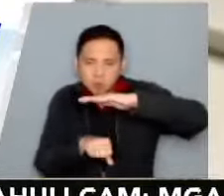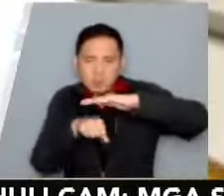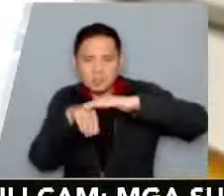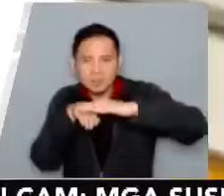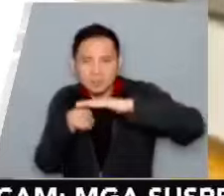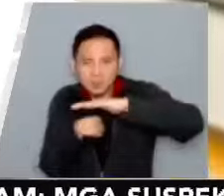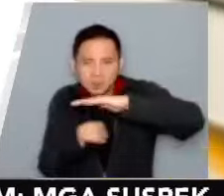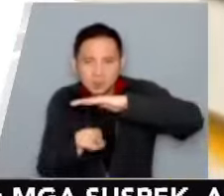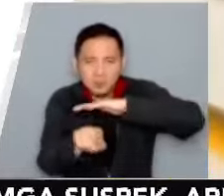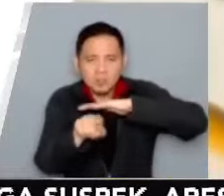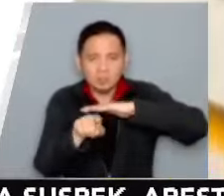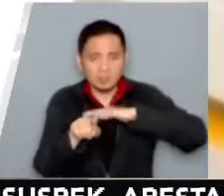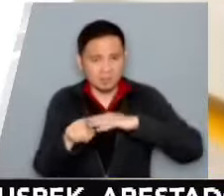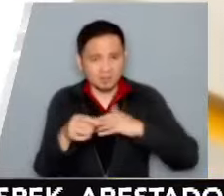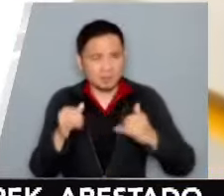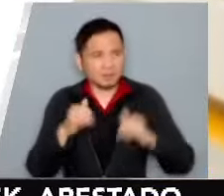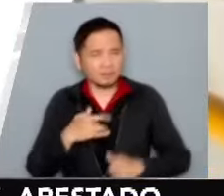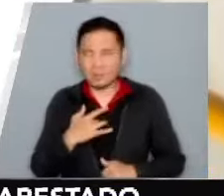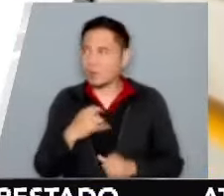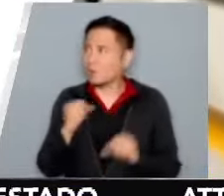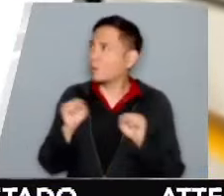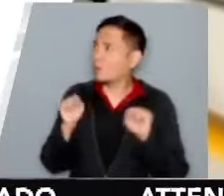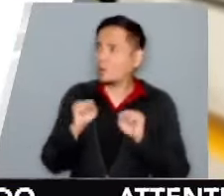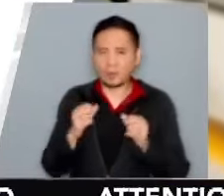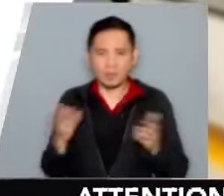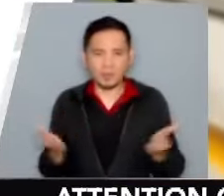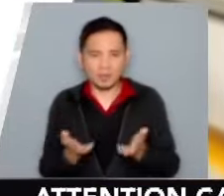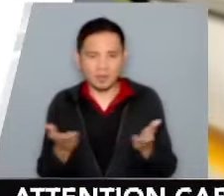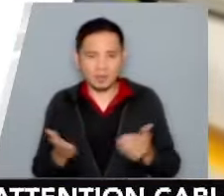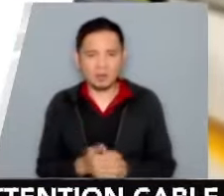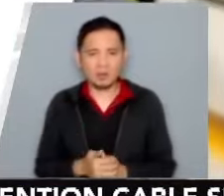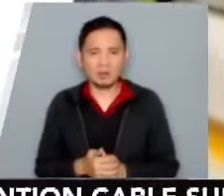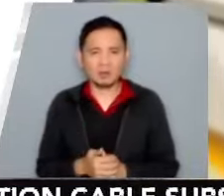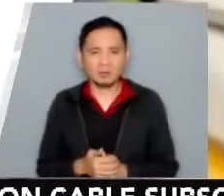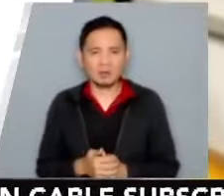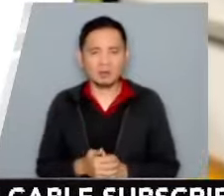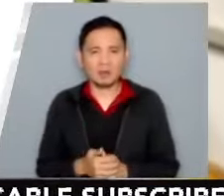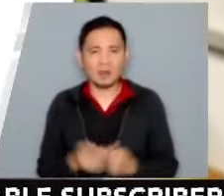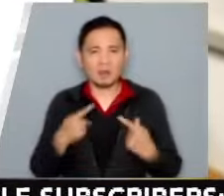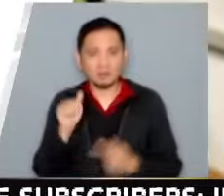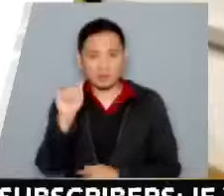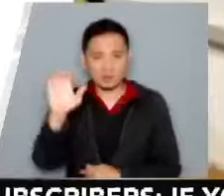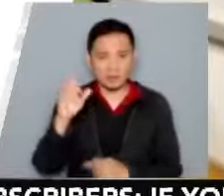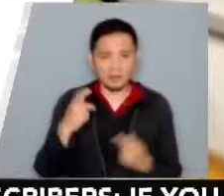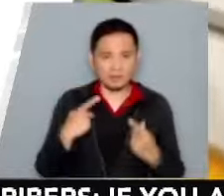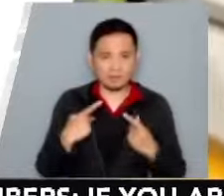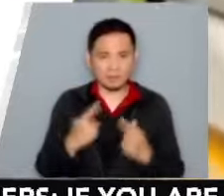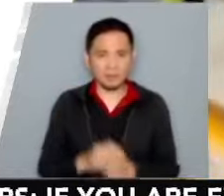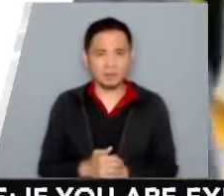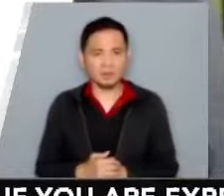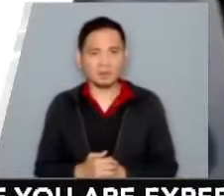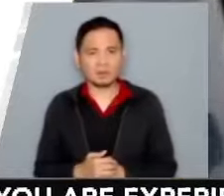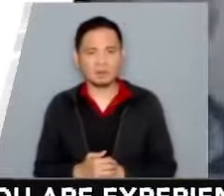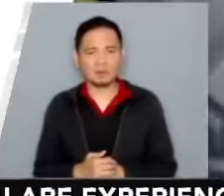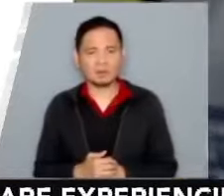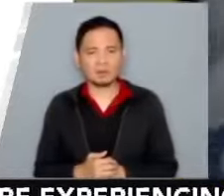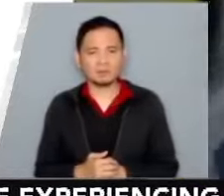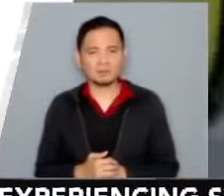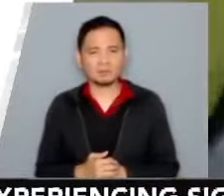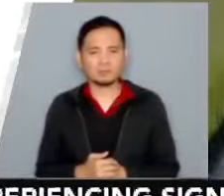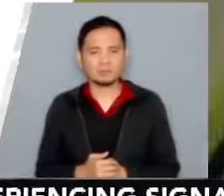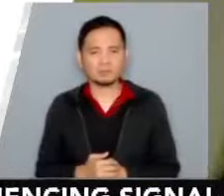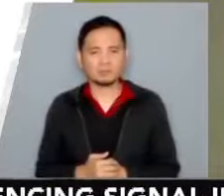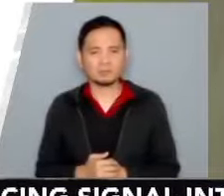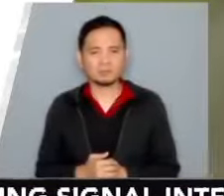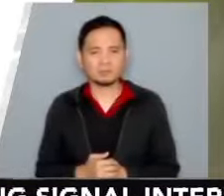dito, sa ibig sabihin, pagka operational to, ganito yung magiging sistema ng aircon. Yes, sir. Pare-aircon. Ito po yung galing sa labas